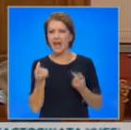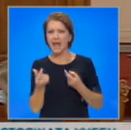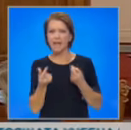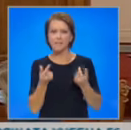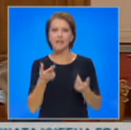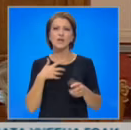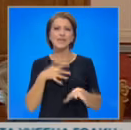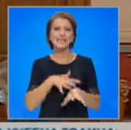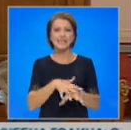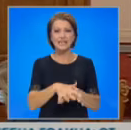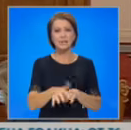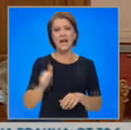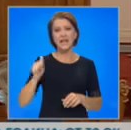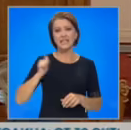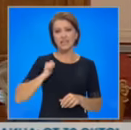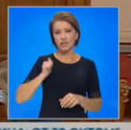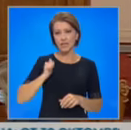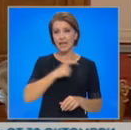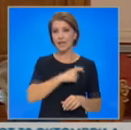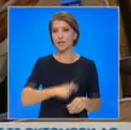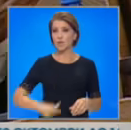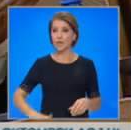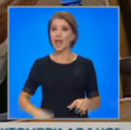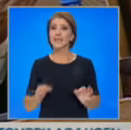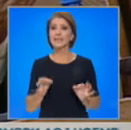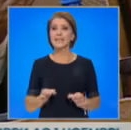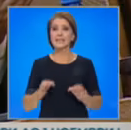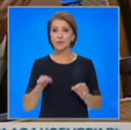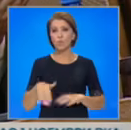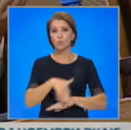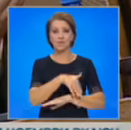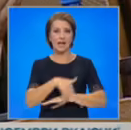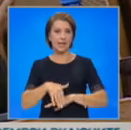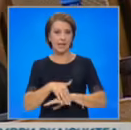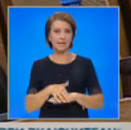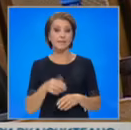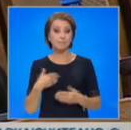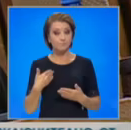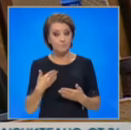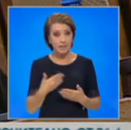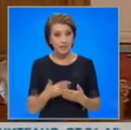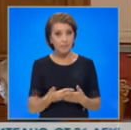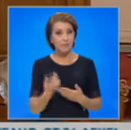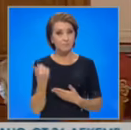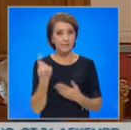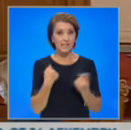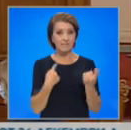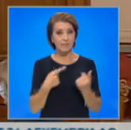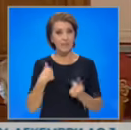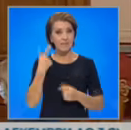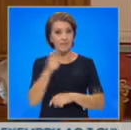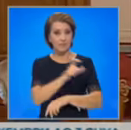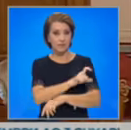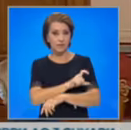от системата за защита на национална сигурност по охрана на държавната граница. Предстои да свикаме през следващата седмица съвета